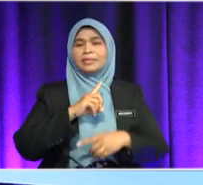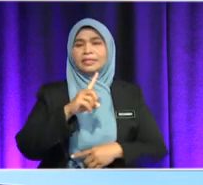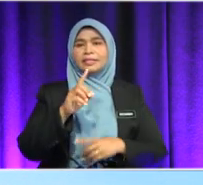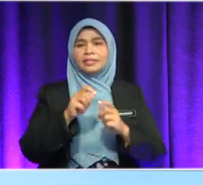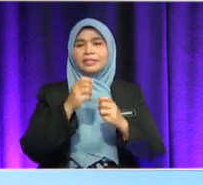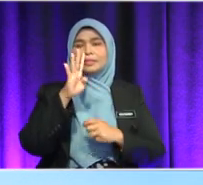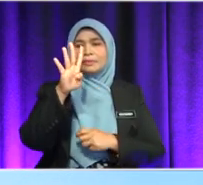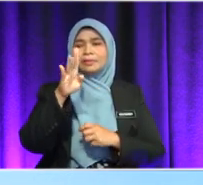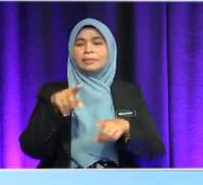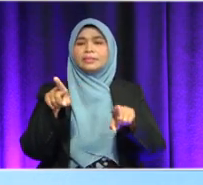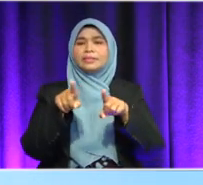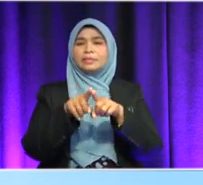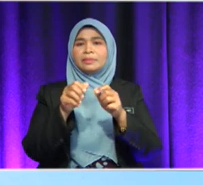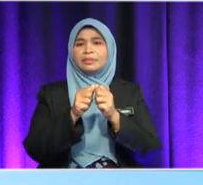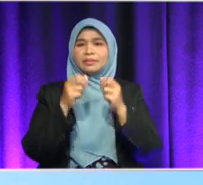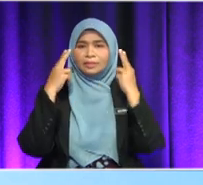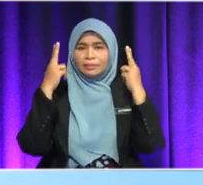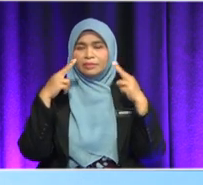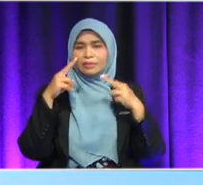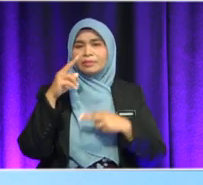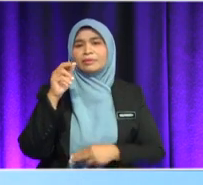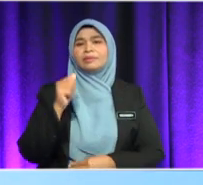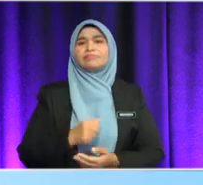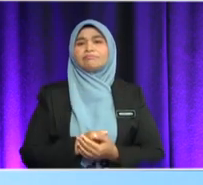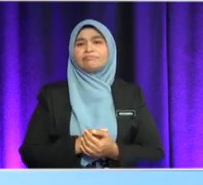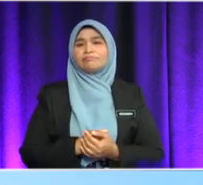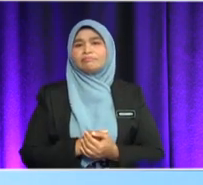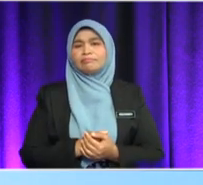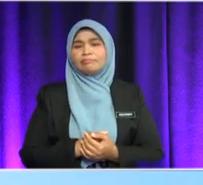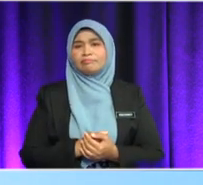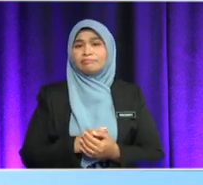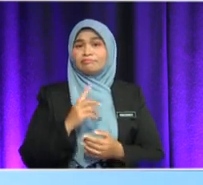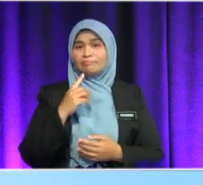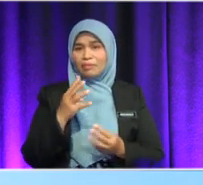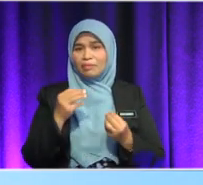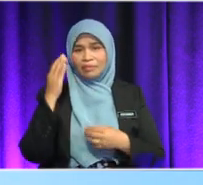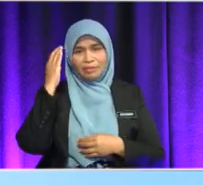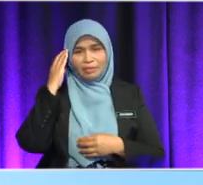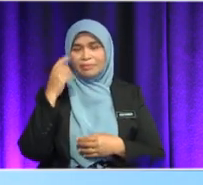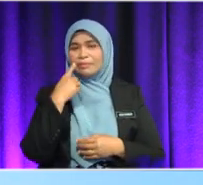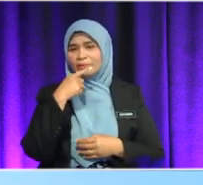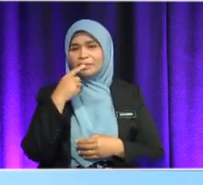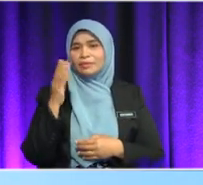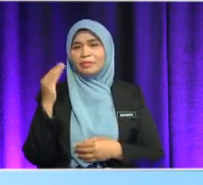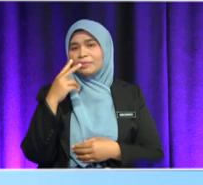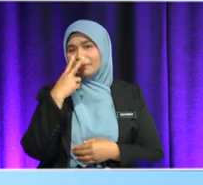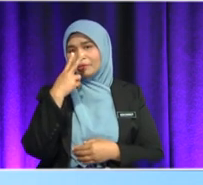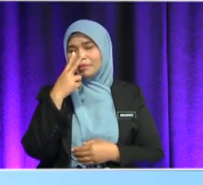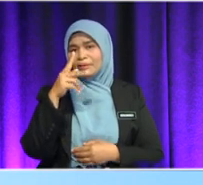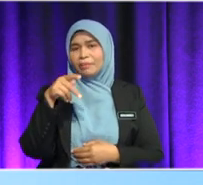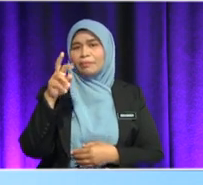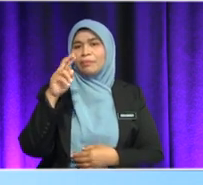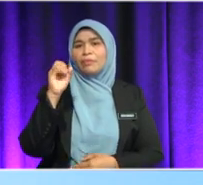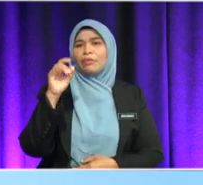bersama dengan ustadz kita yang cukup luas pengalamannya tak tahu siapa macam biasalah profil